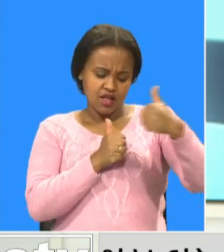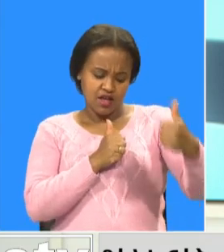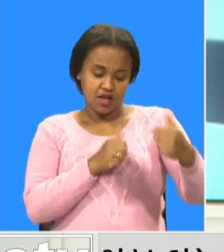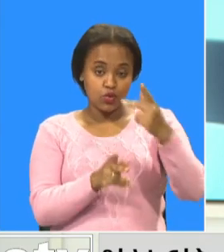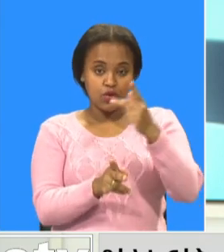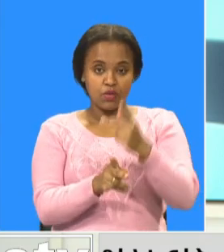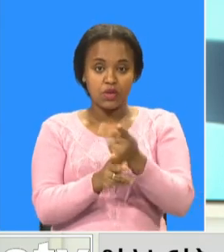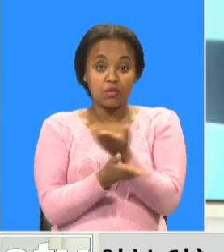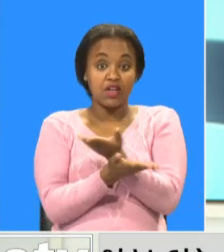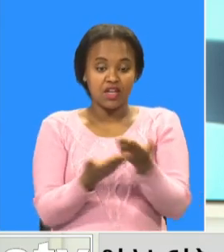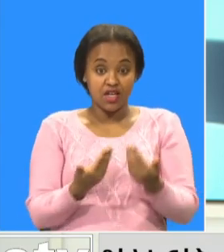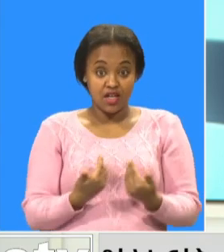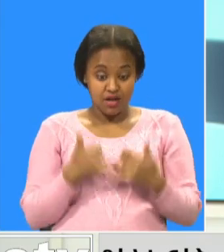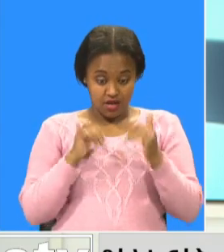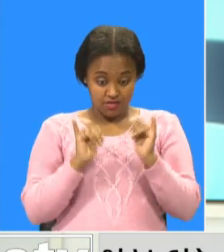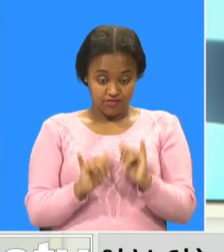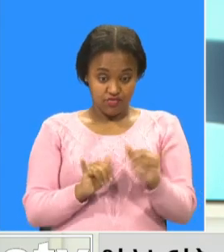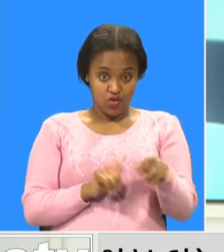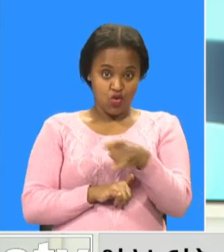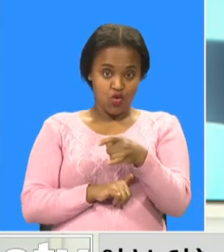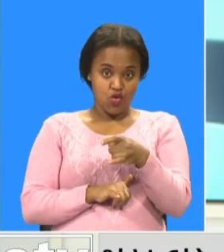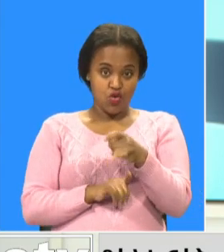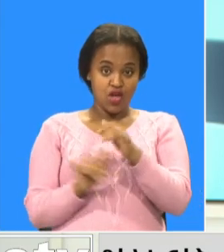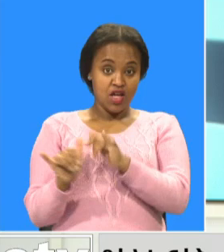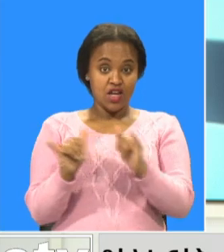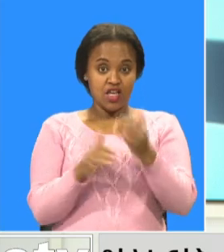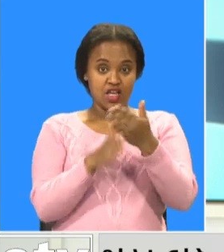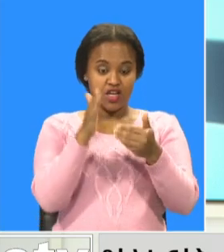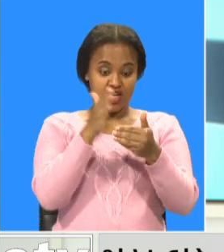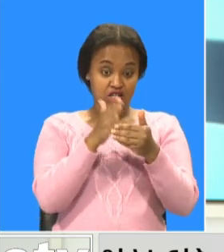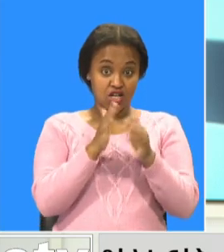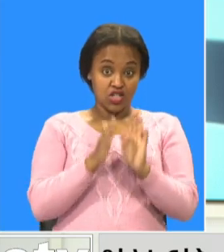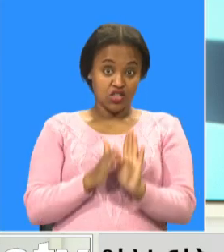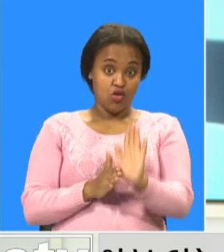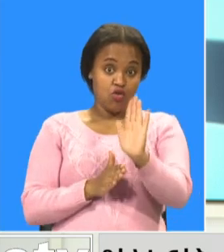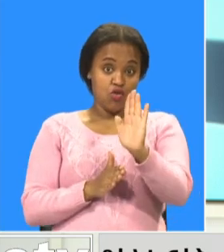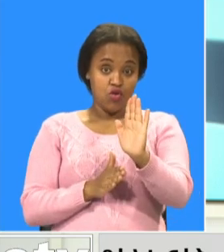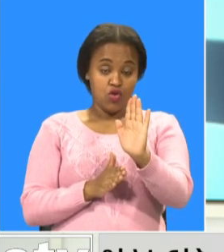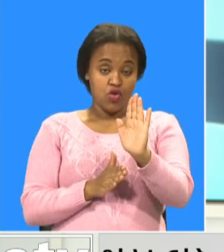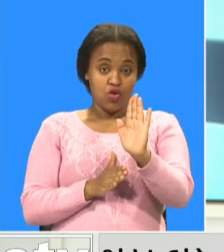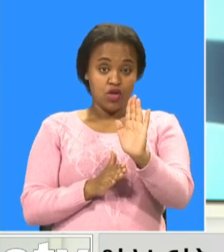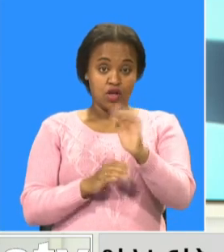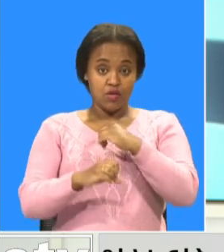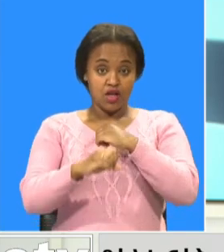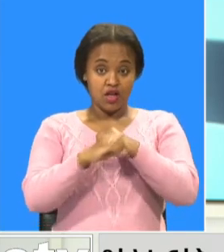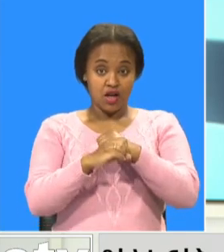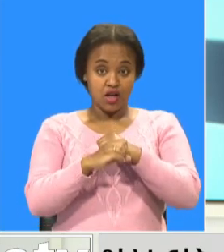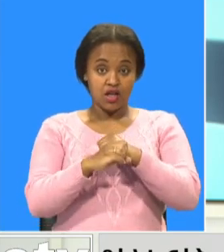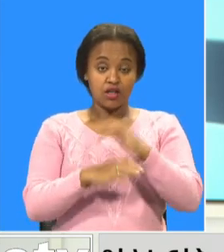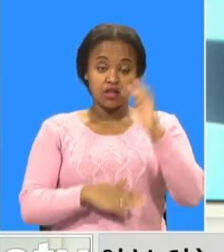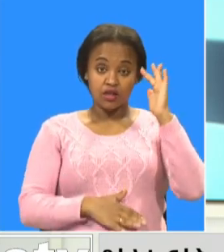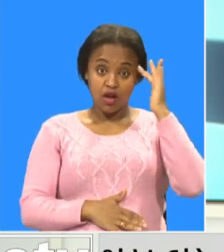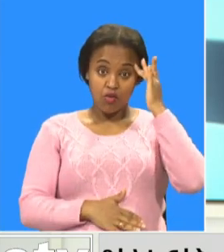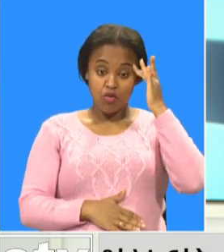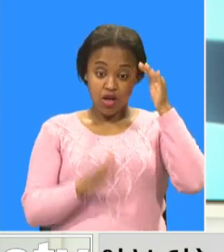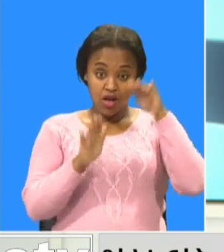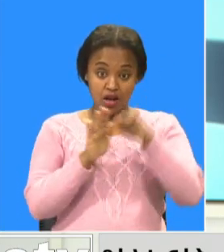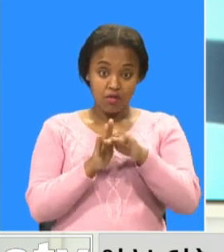ሆኖ ማለት ነው። እንግዲህ እንደየደረጃቸው ከመከላከል ጀምሮ ታሞ ደግሞ የገባን